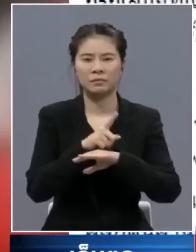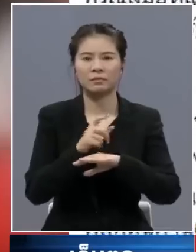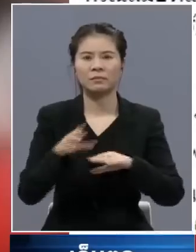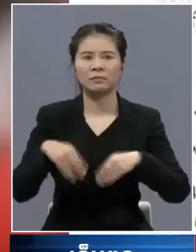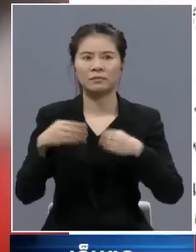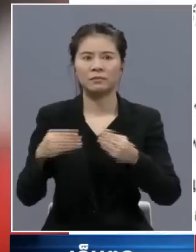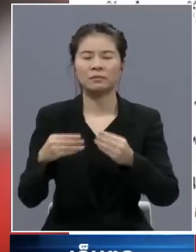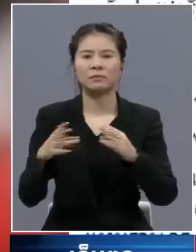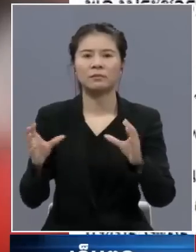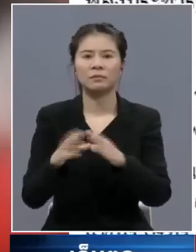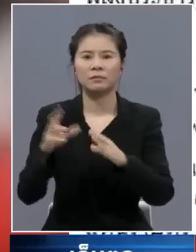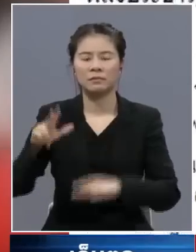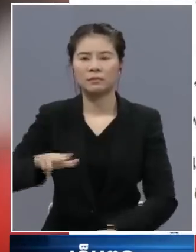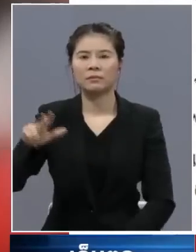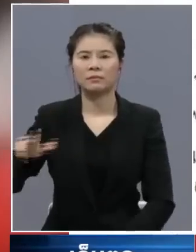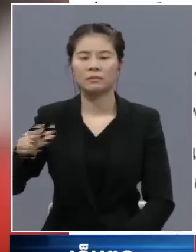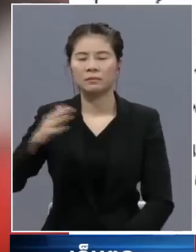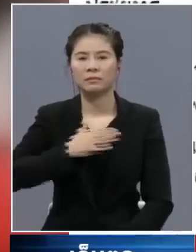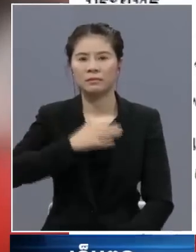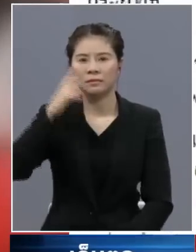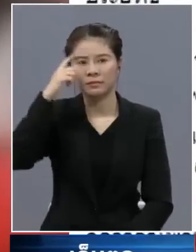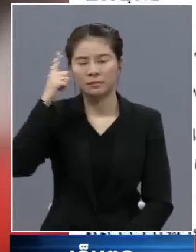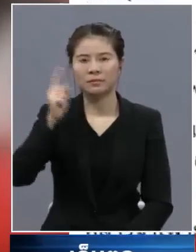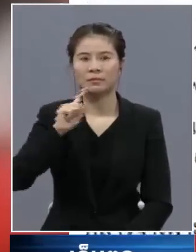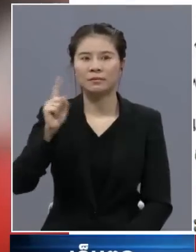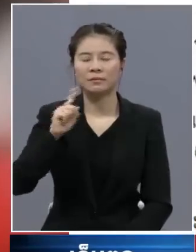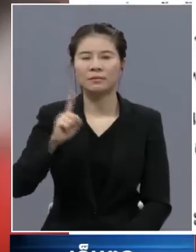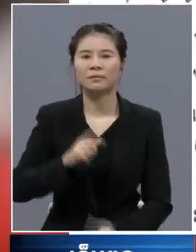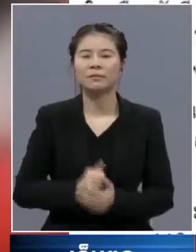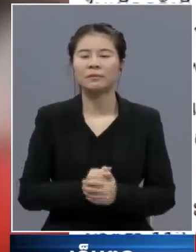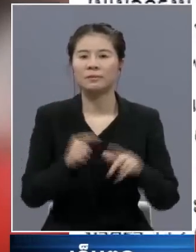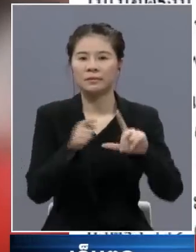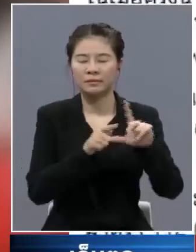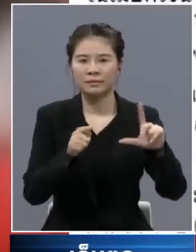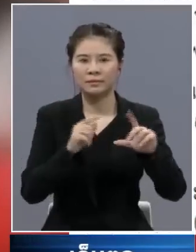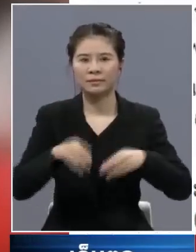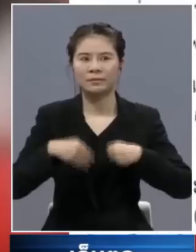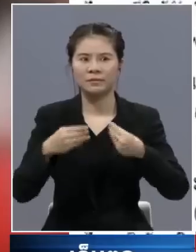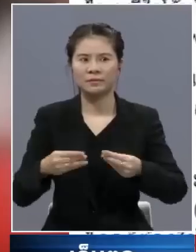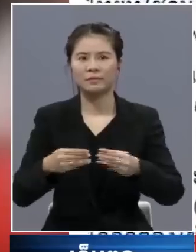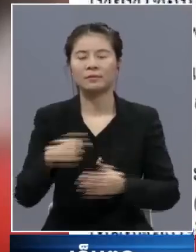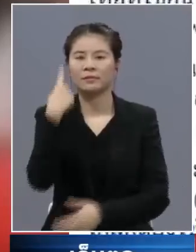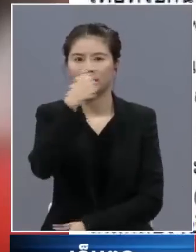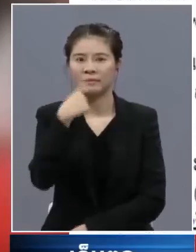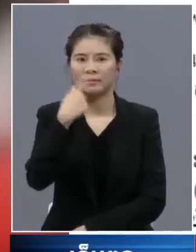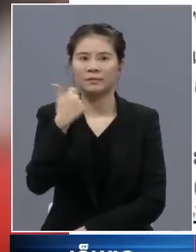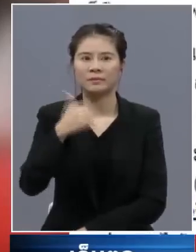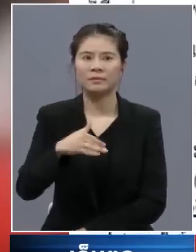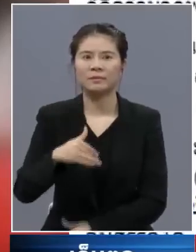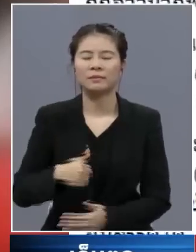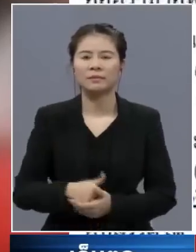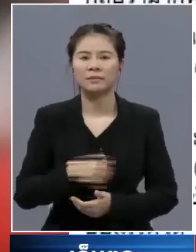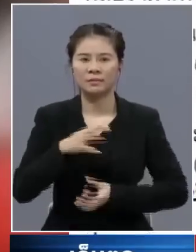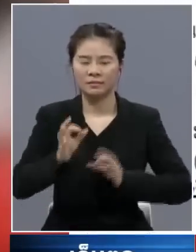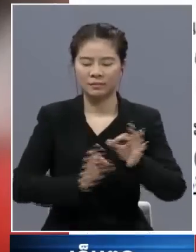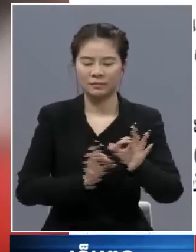ให้กับเพื่อไทยผมเห็นว่าพรรคก้าวไกลจะปล่อยตำแหน่งนี้ให้กับพรรคใดๆไม่ได้แล้วก็อธิบาย